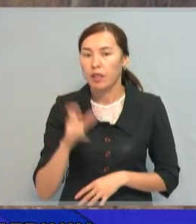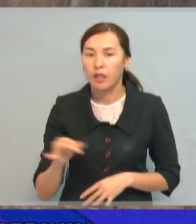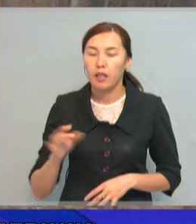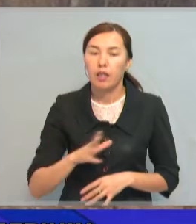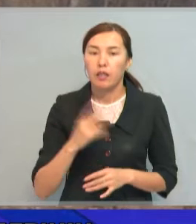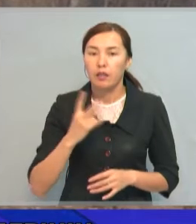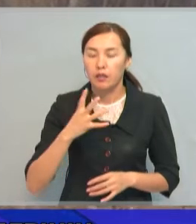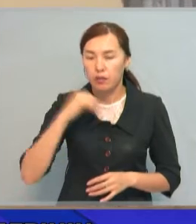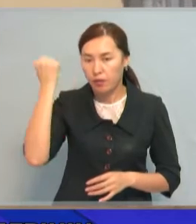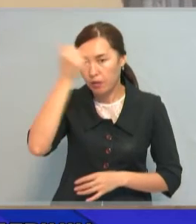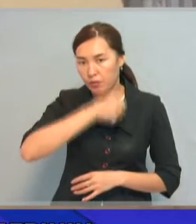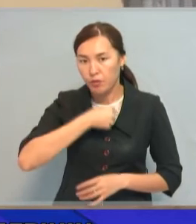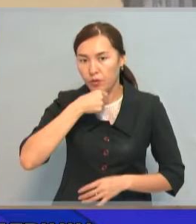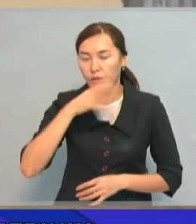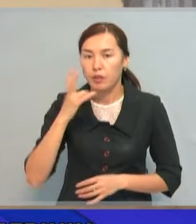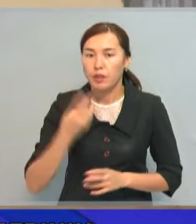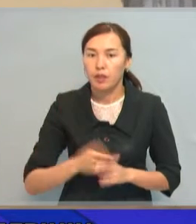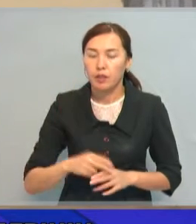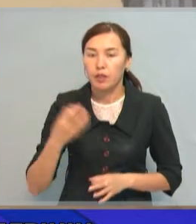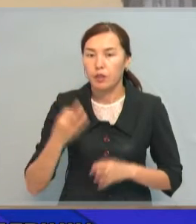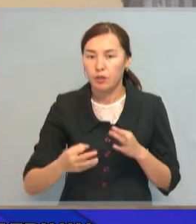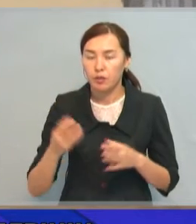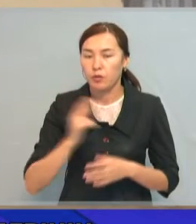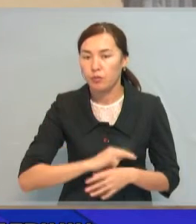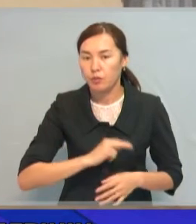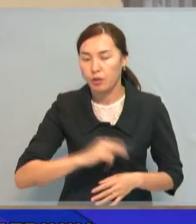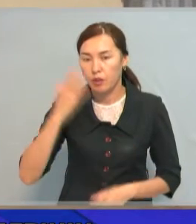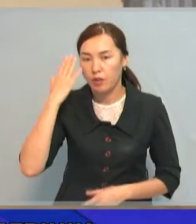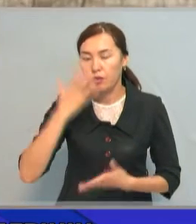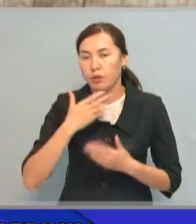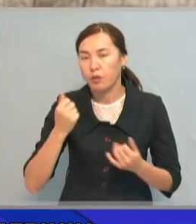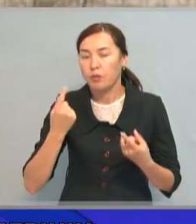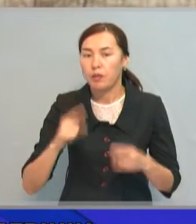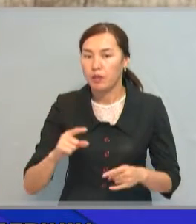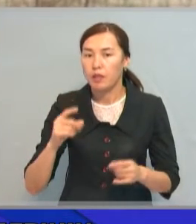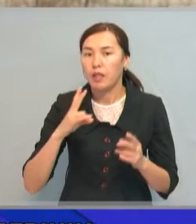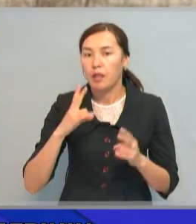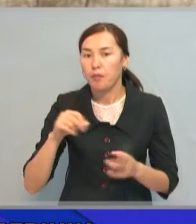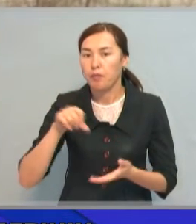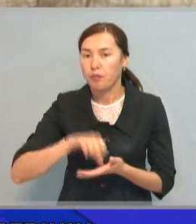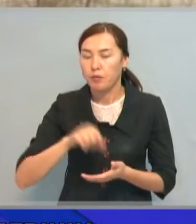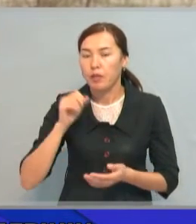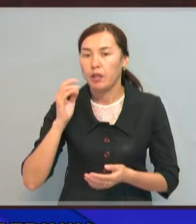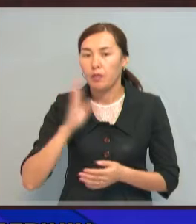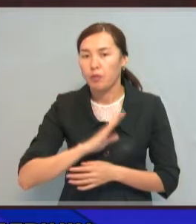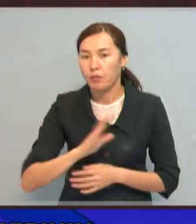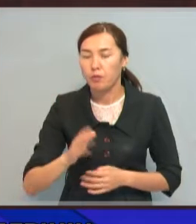және жасы 25-тен жоғары болуы тиіс. Сондай-ақ соттылық, жұмысқа қабілетсіздік сынды кереғар мінез-құлыққа да шектеу